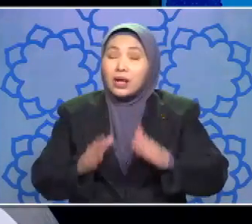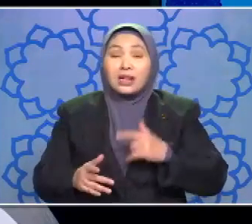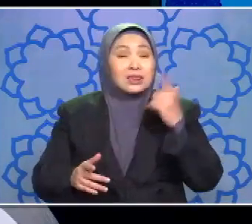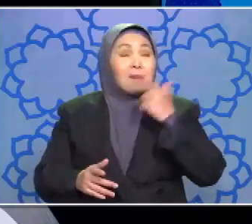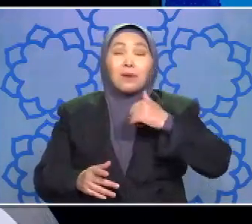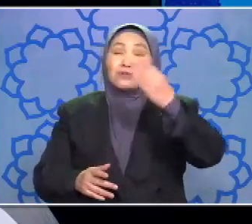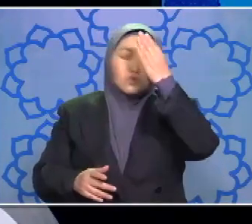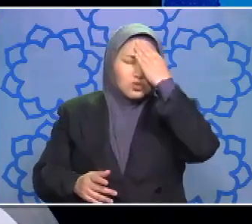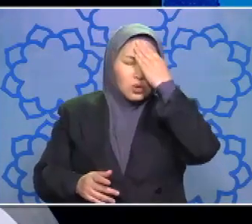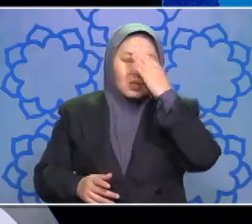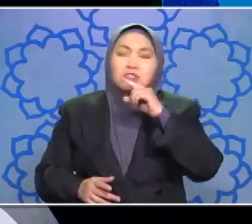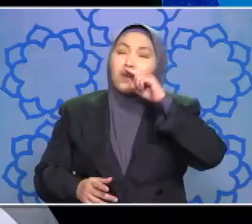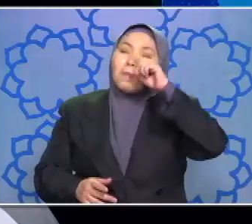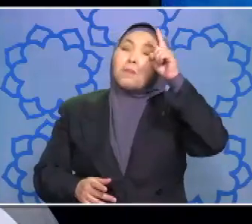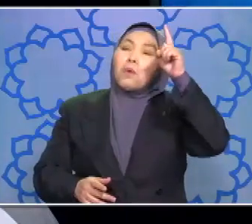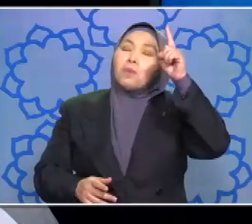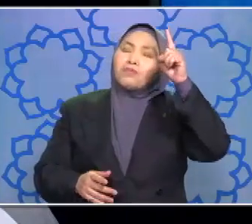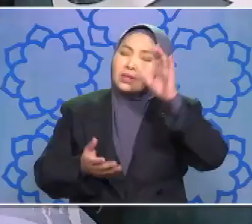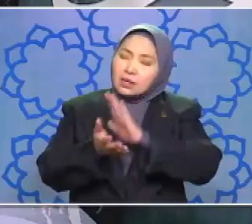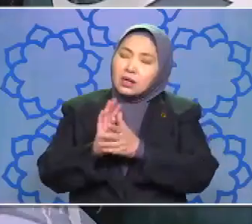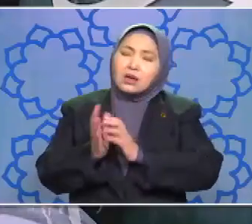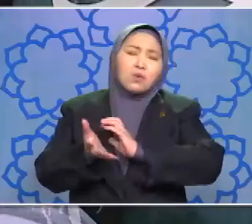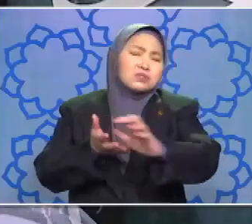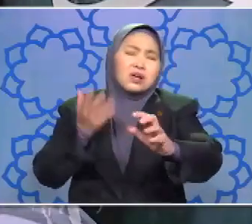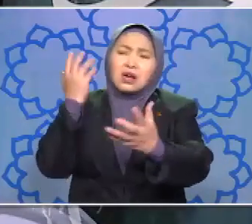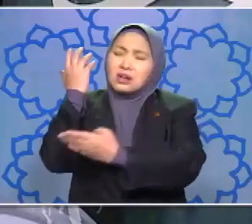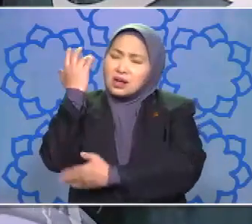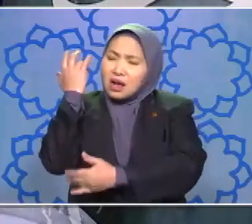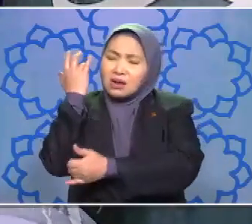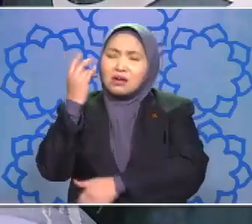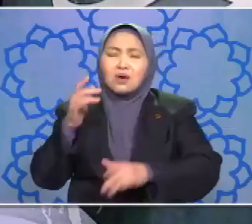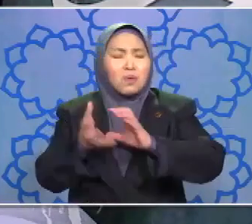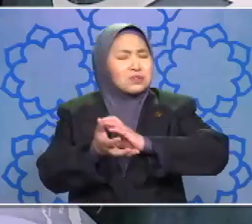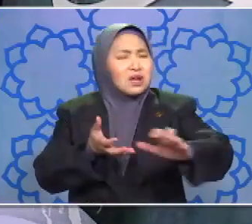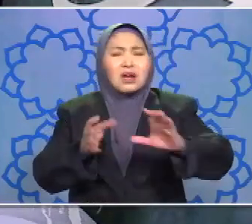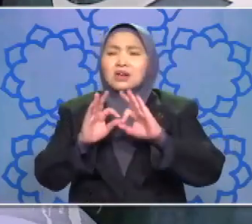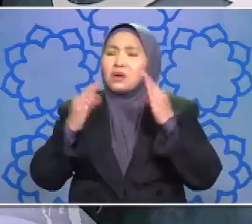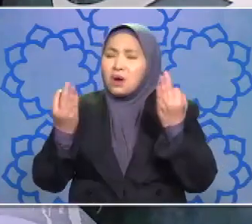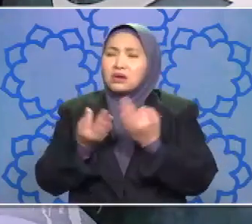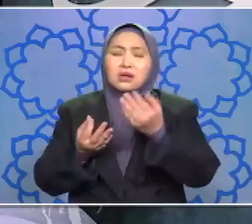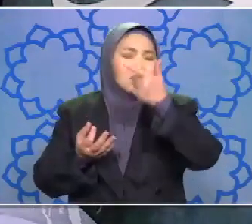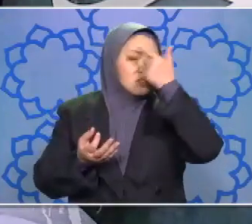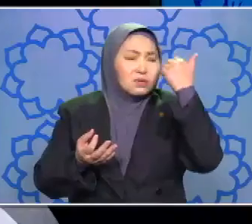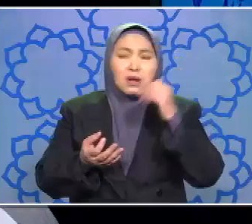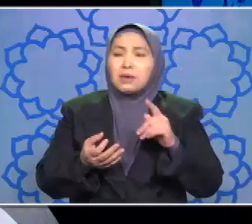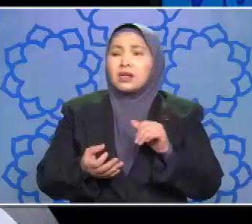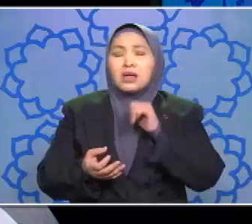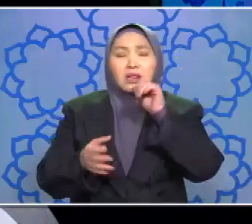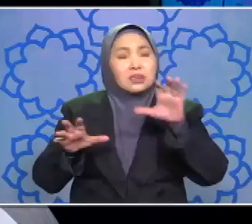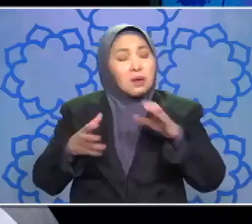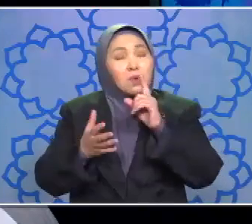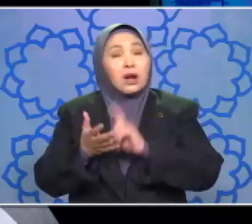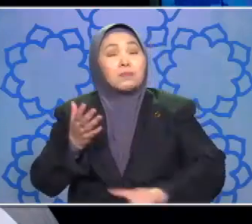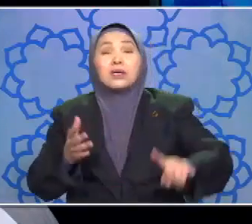dia sombong, Ustaz. Yes, bila sombong, dia memang merosakkan negara, ya, merosakkan keluarga, disebabkan oleh dia tidak buat apa